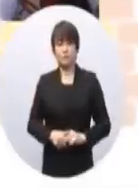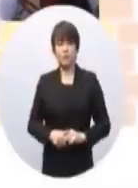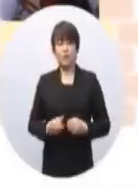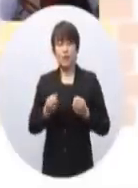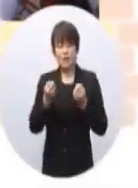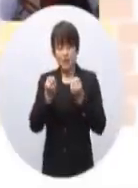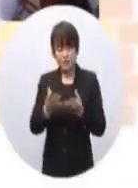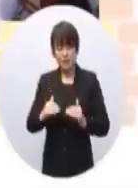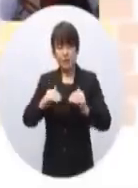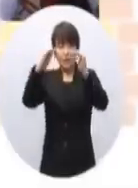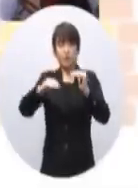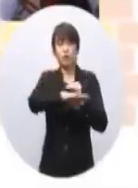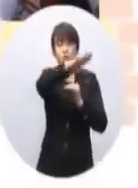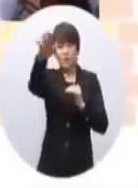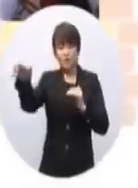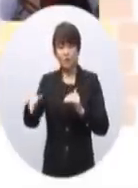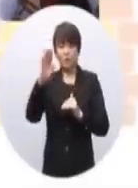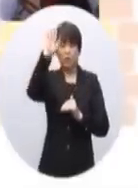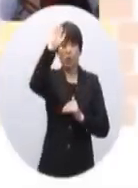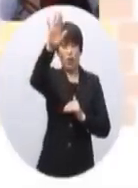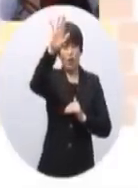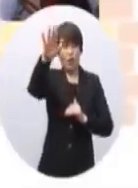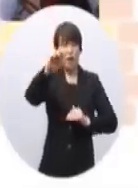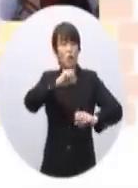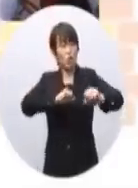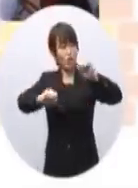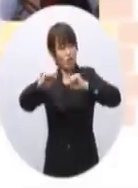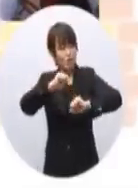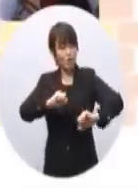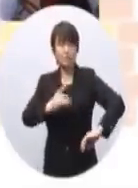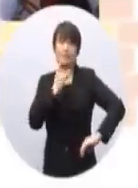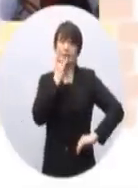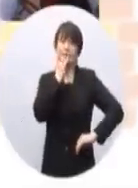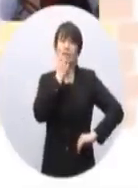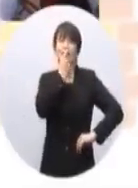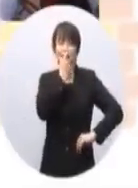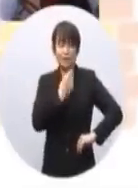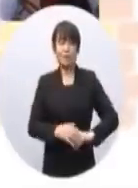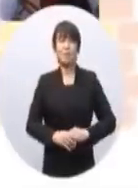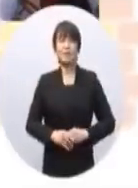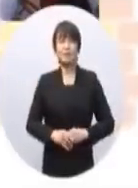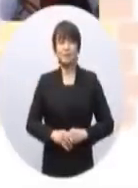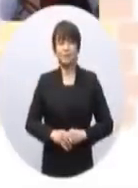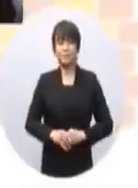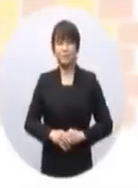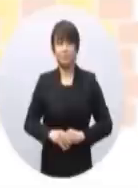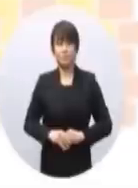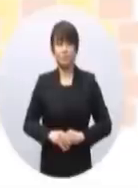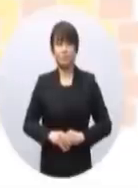新成人の皆さんのこれからのご活躍期待しています。